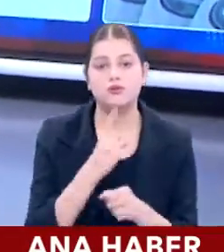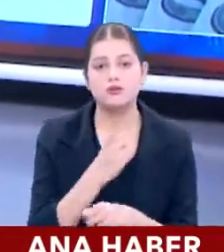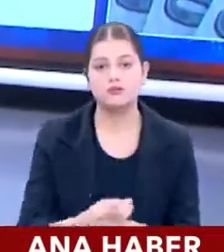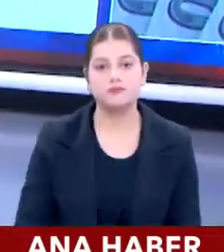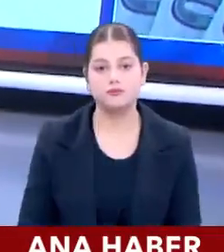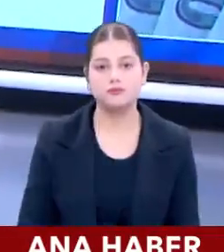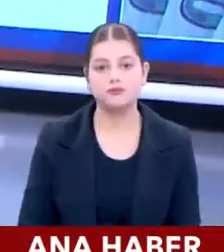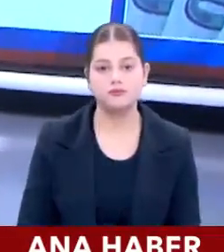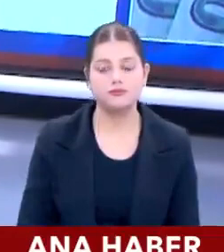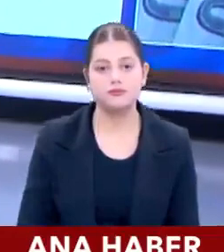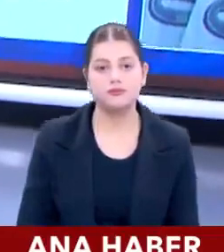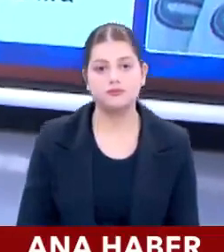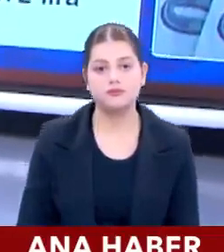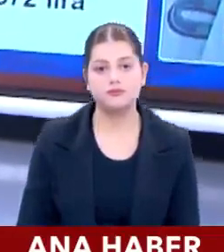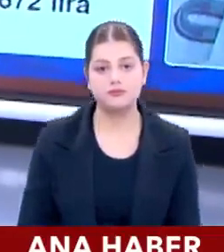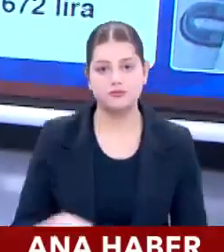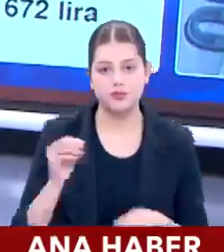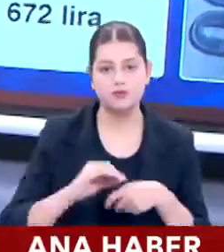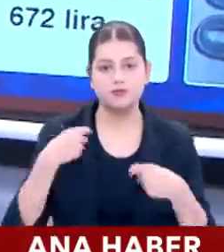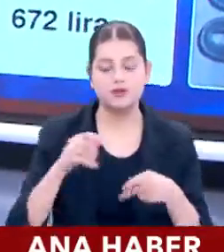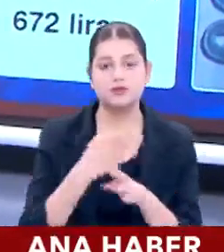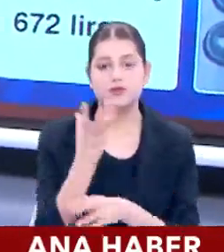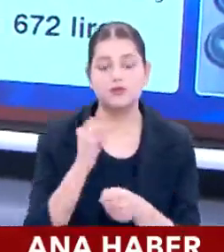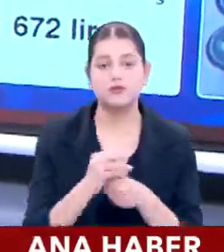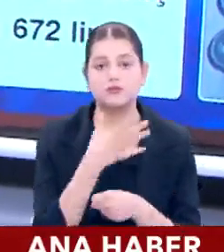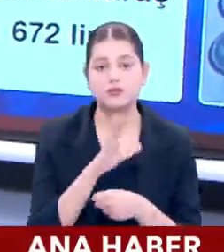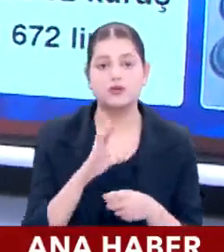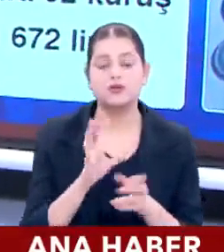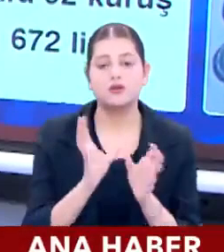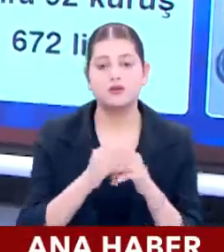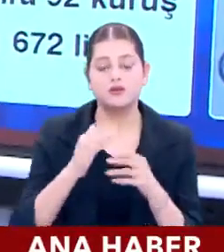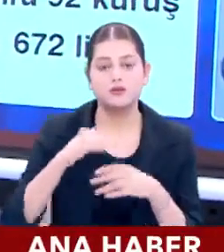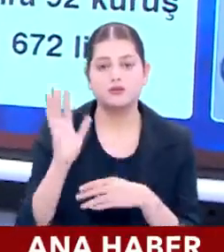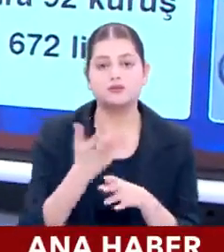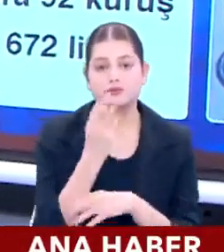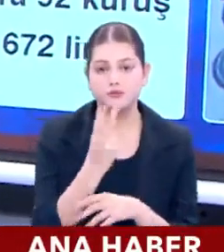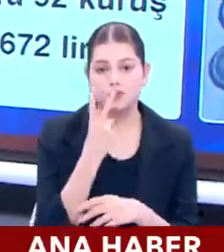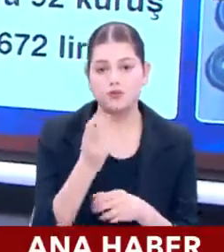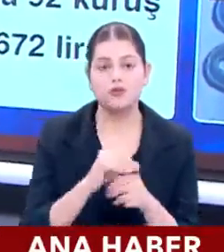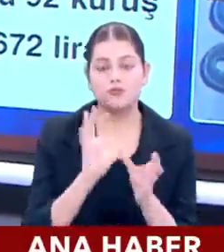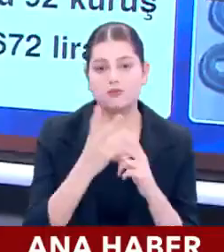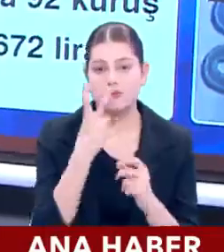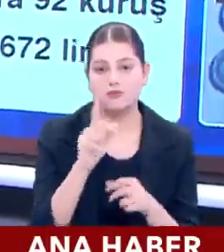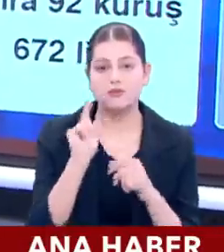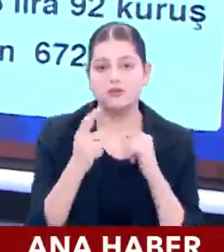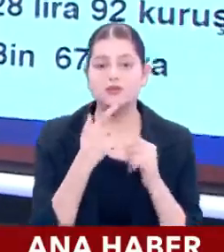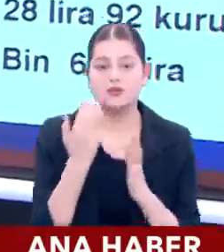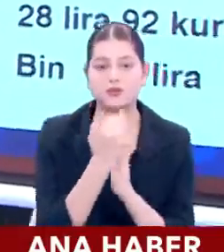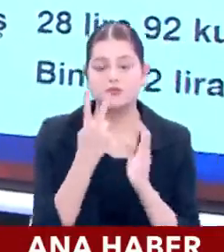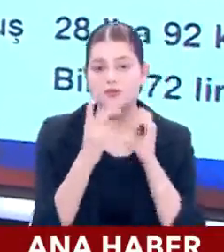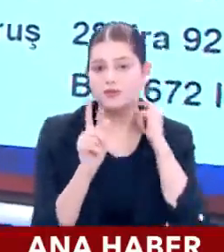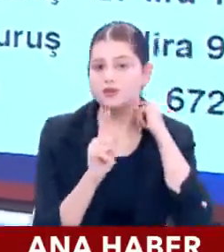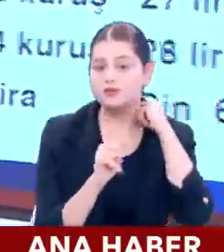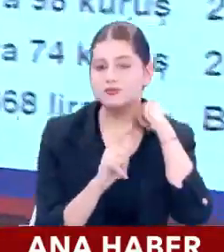bu Gerçekçi rasyonel adımlar iç piyasada nasıl algılanıyor dış kamuoyunda nasıl görülüyor buna bir bakmamız lazım ve değerlere